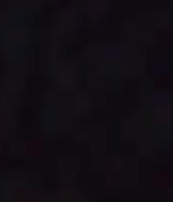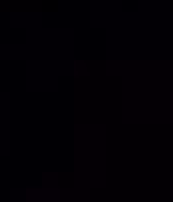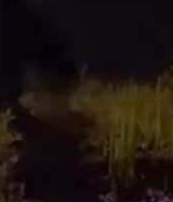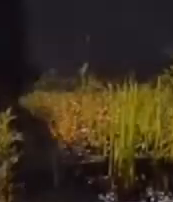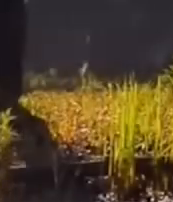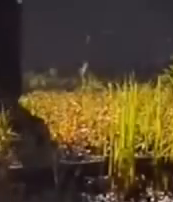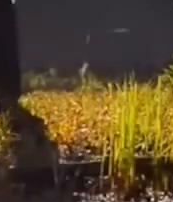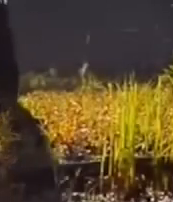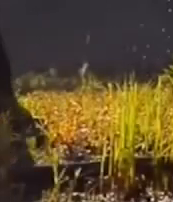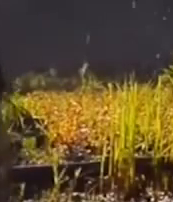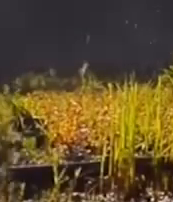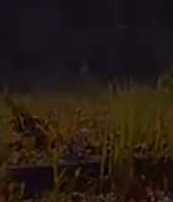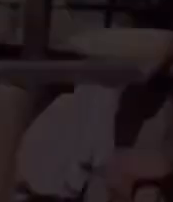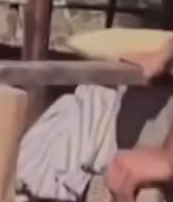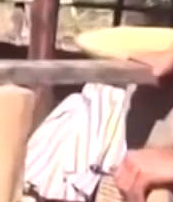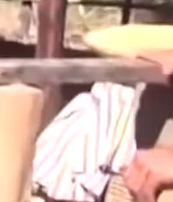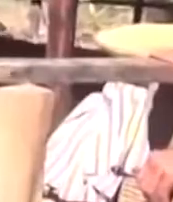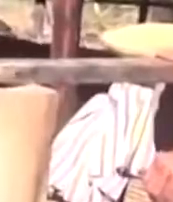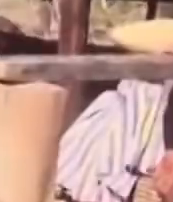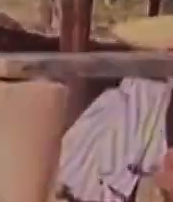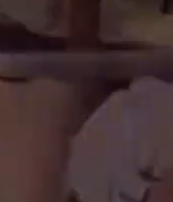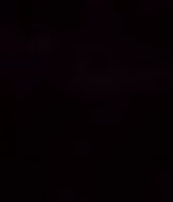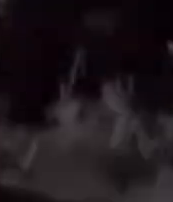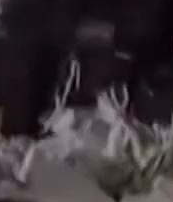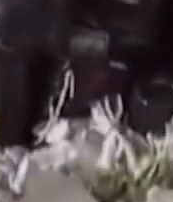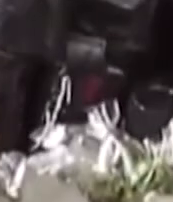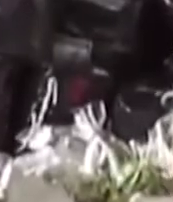สู่ความร่มเย็นสดใส